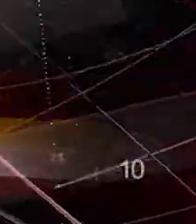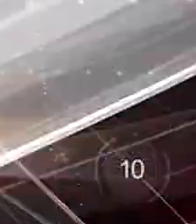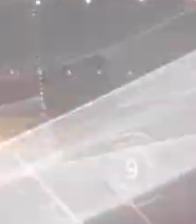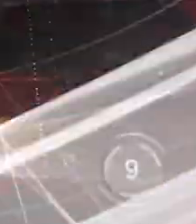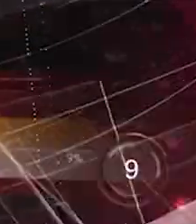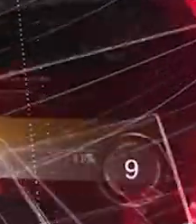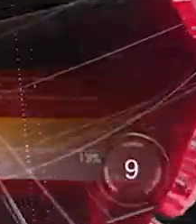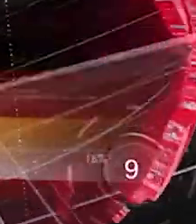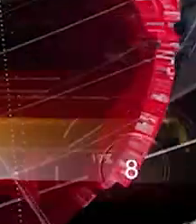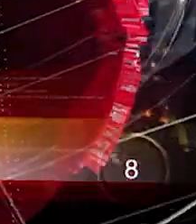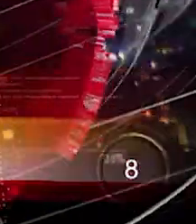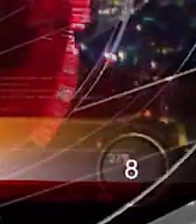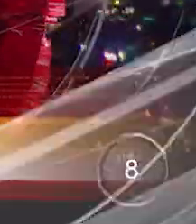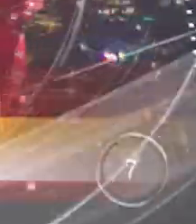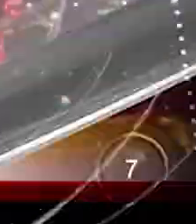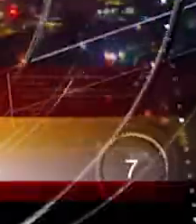Hai sahabat